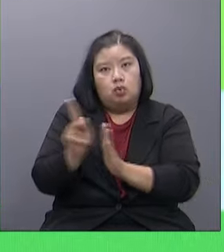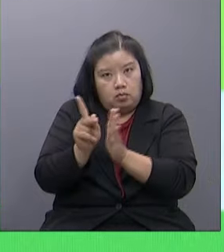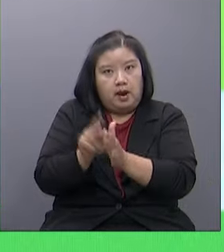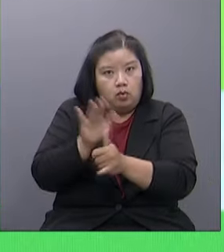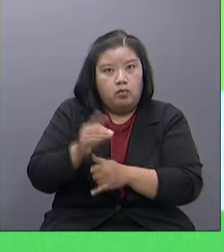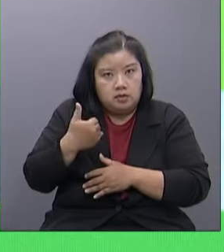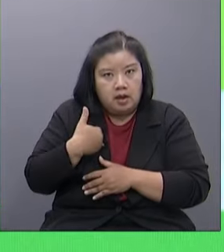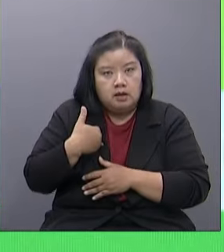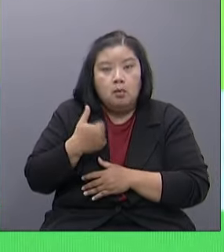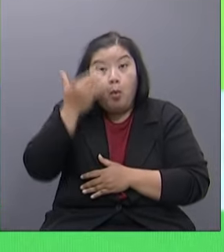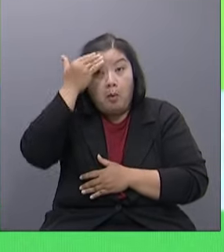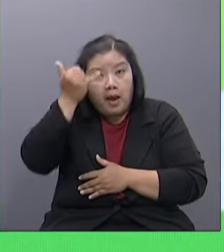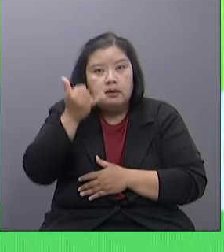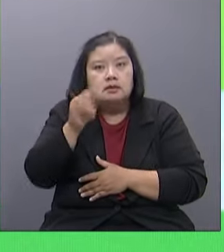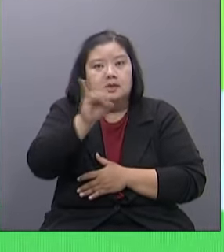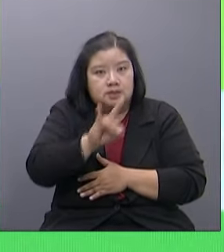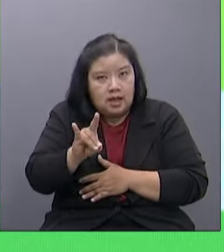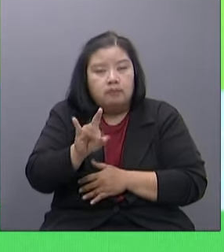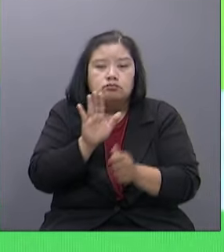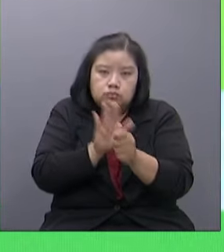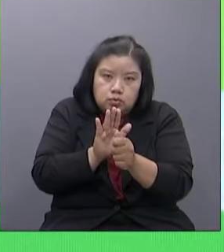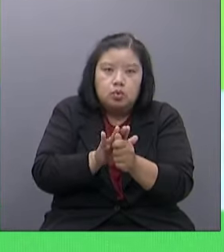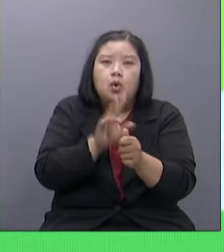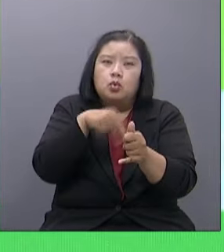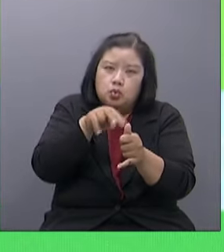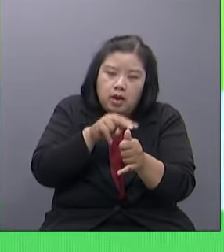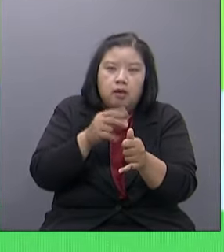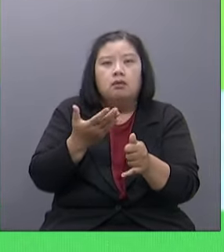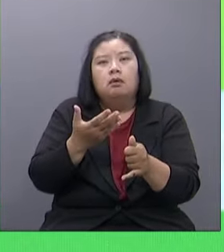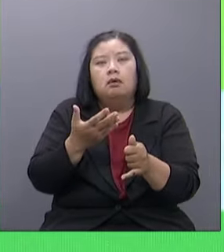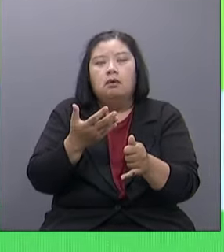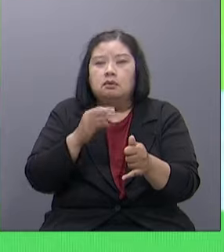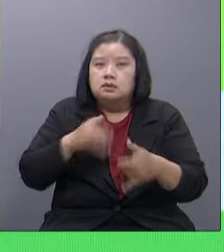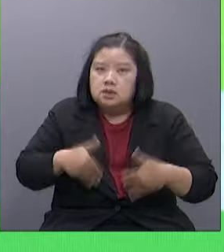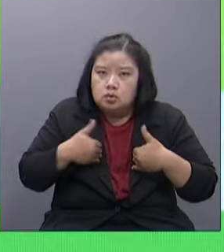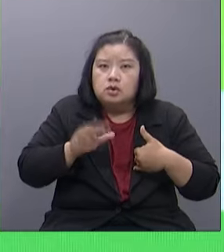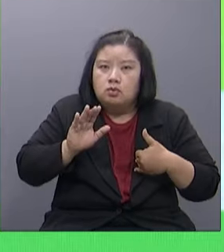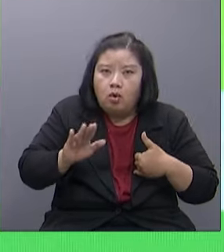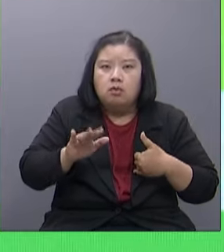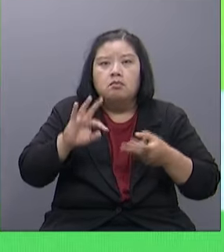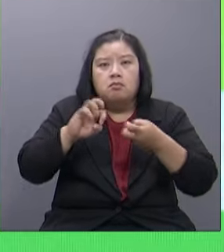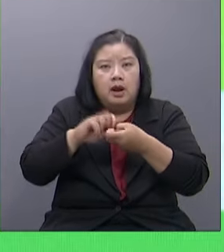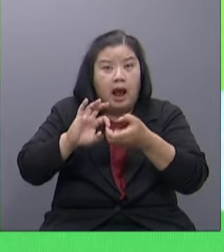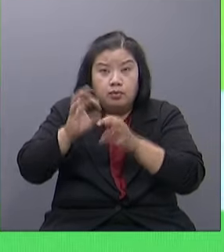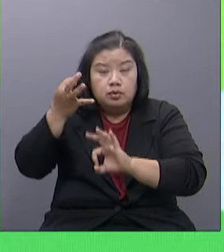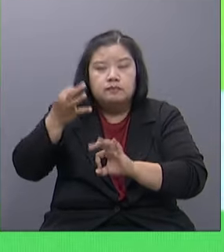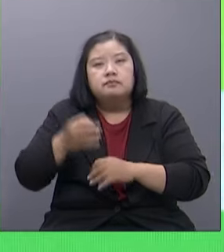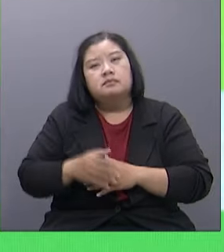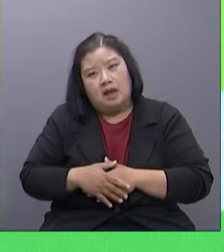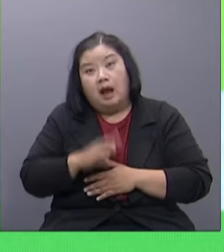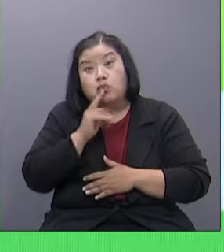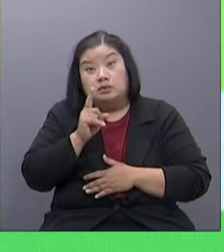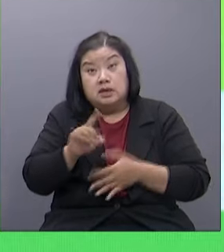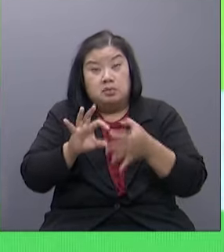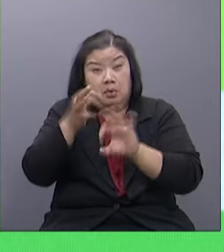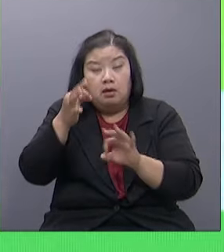นอกเหนือจากสุขภาพของสัตว์ทั้งกายและใจนะคะรวมไปถึงความเสี่ยงที่อาจเกิดอัคคีภัยถ้าเกิดเหตุอะไรขึ้นมาอีกไม่